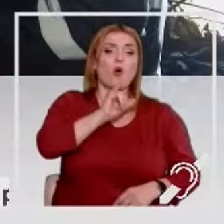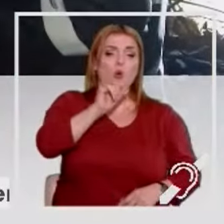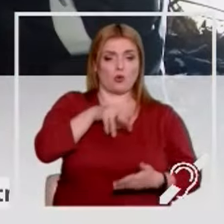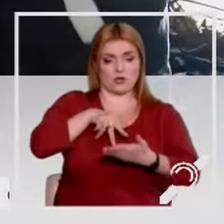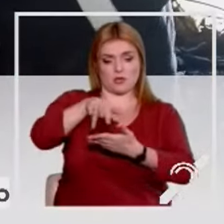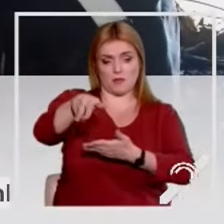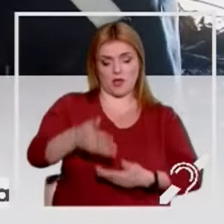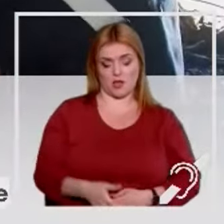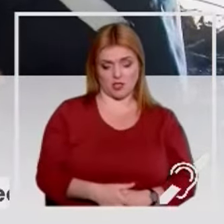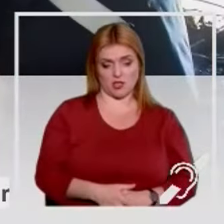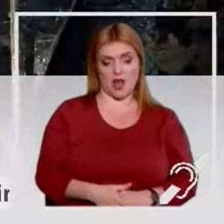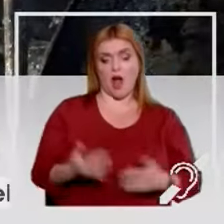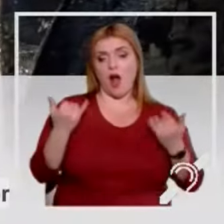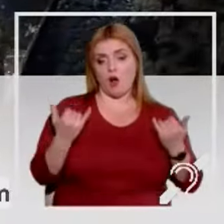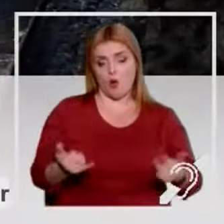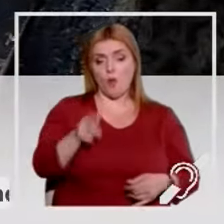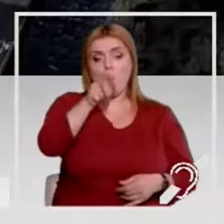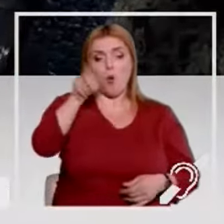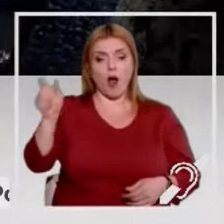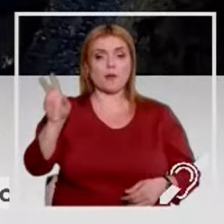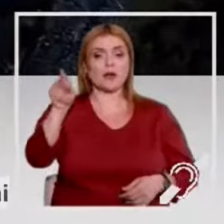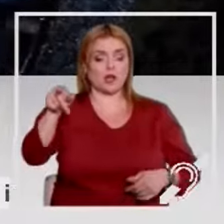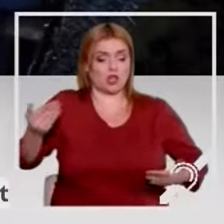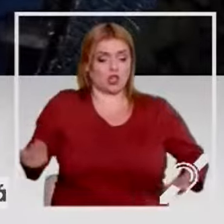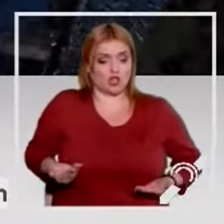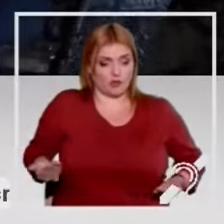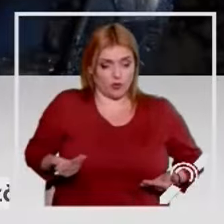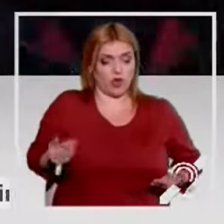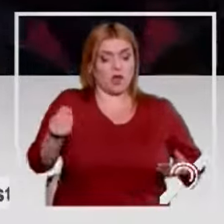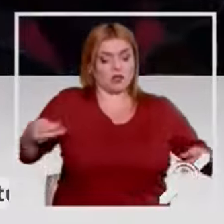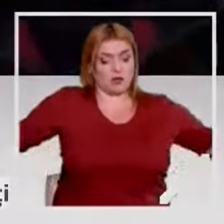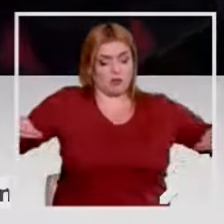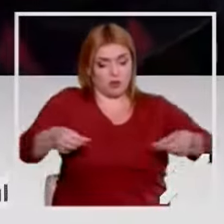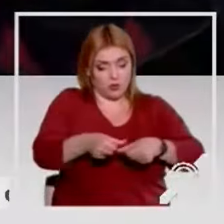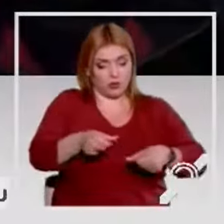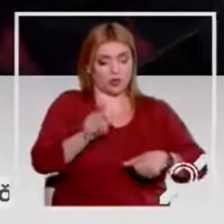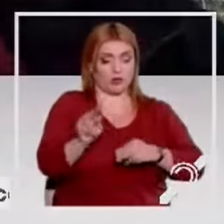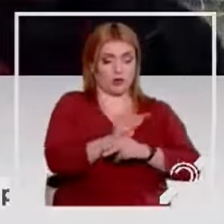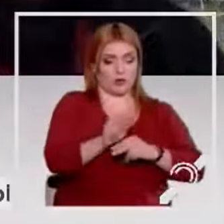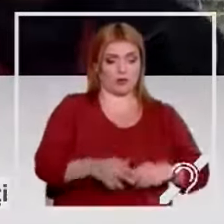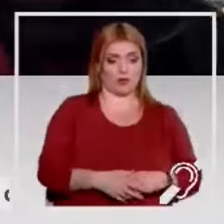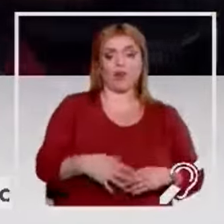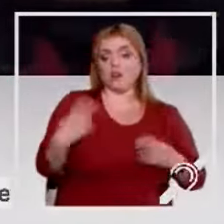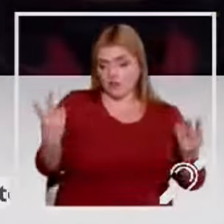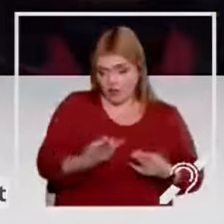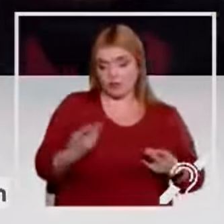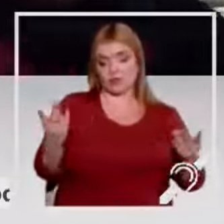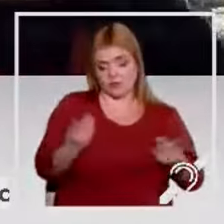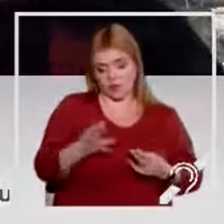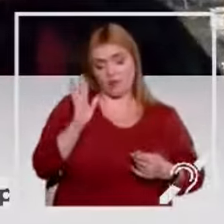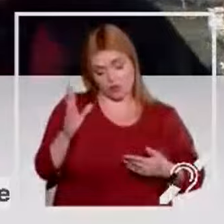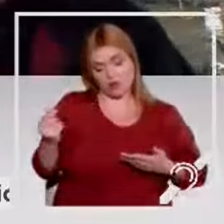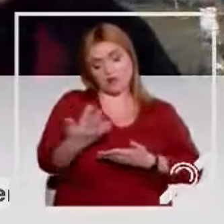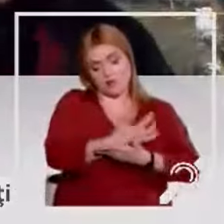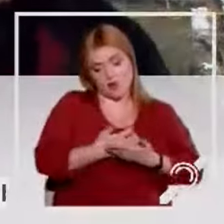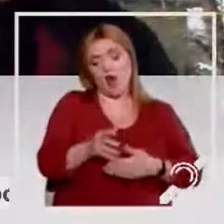să se solidarizeze și să strângă bani pentru a reconstrui biserica. Cred că trebuie dat un ajutor oricare cum